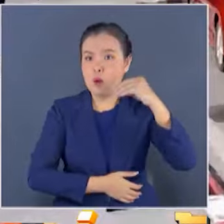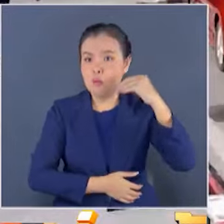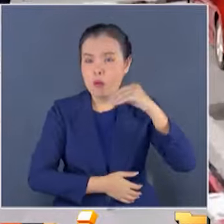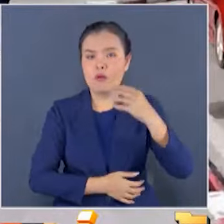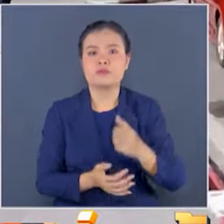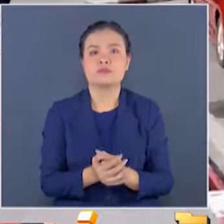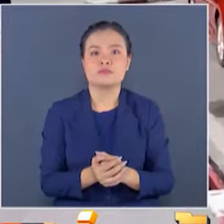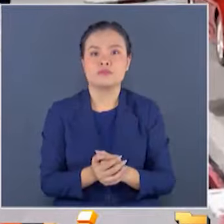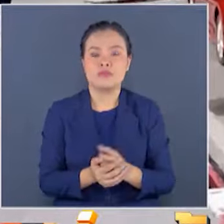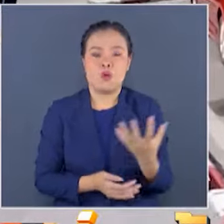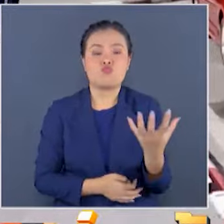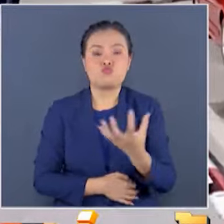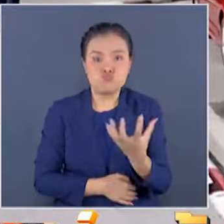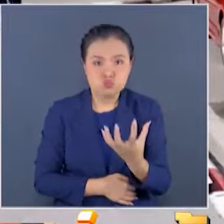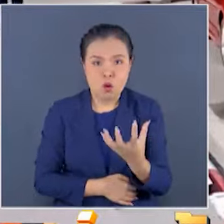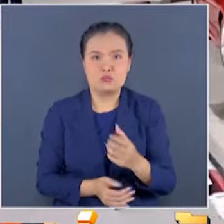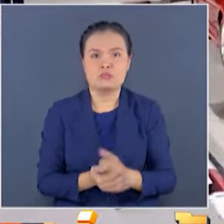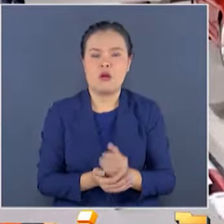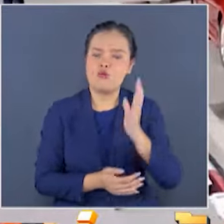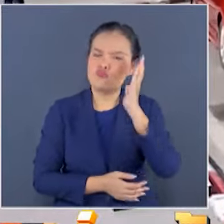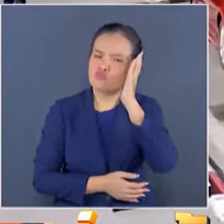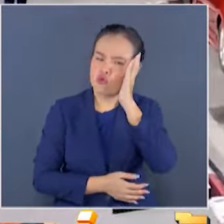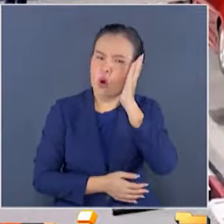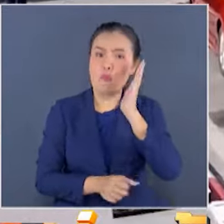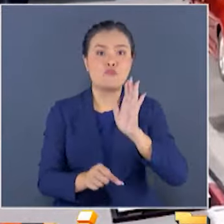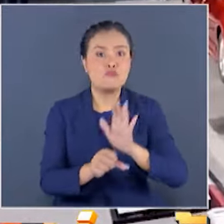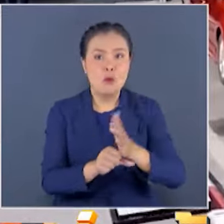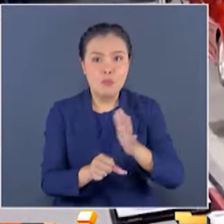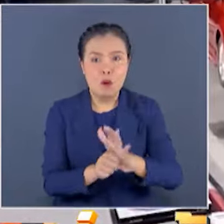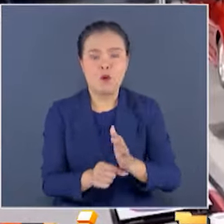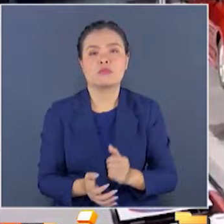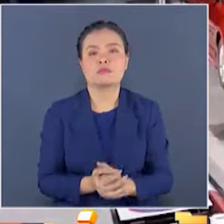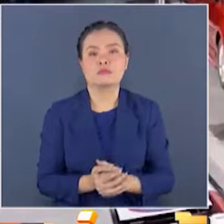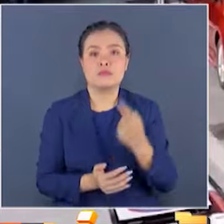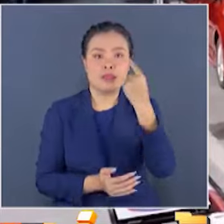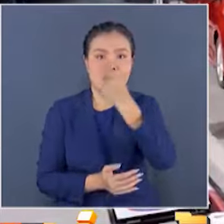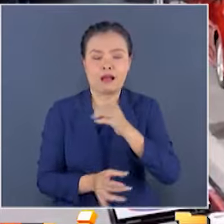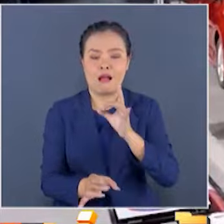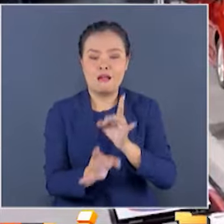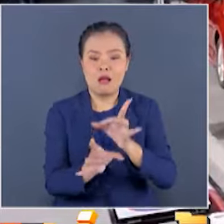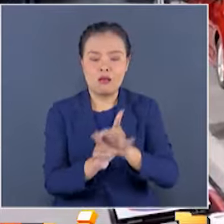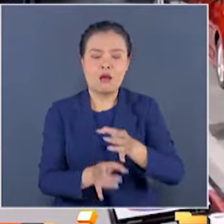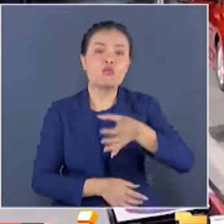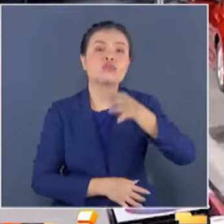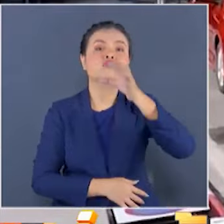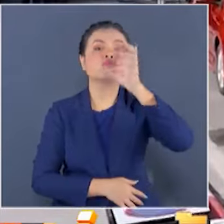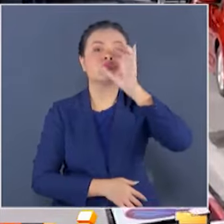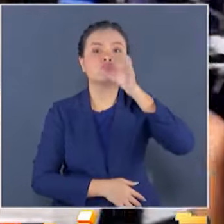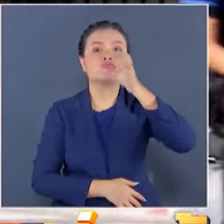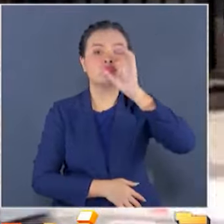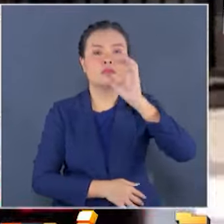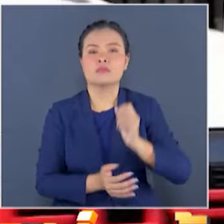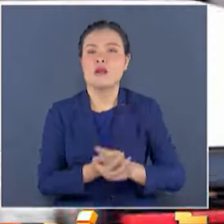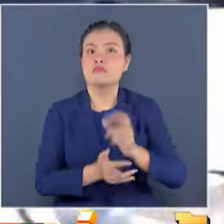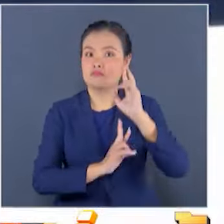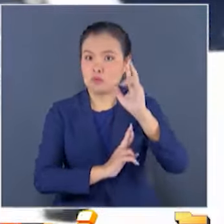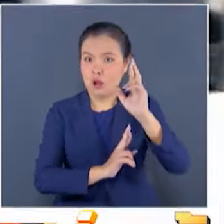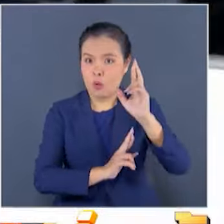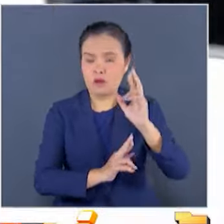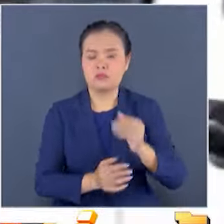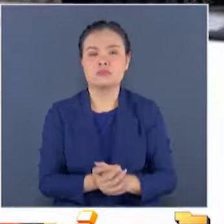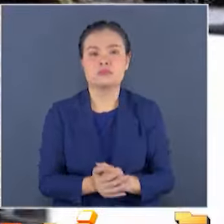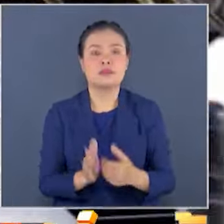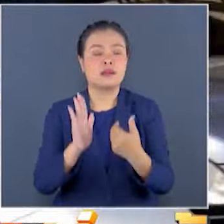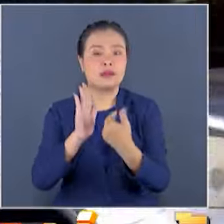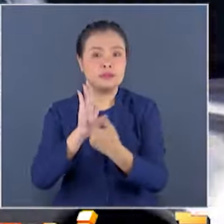ผู้ที่มีภาวะอ้วนแล้วก็ผู้ที่พักผ่อนไม่เพียงพอรวมถึงคนที่ชอบดื่มเครื่องดื่มแอลกอฮอล์เยอะๆด้วยนะฮะซึ่งในพื้